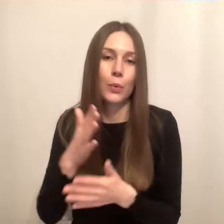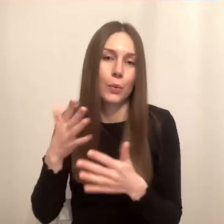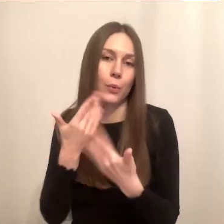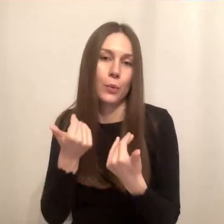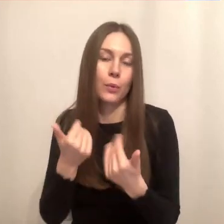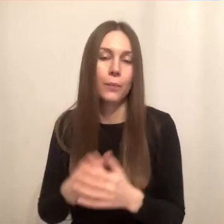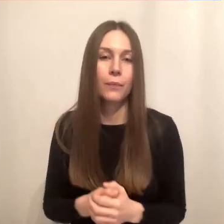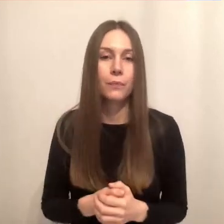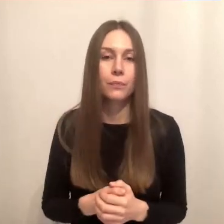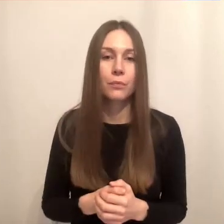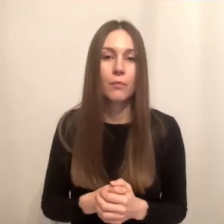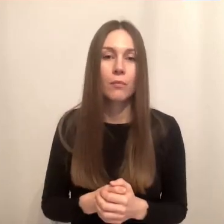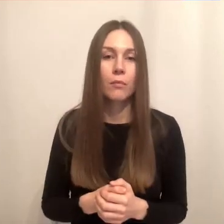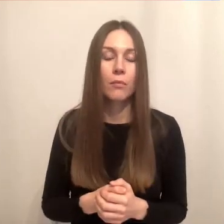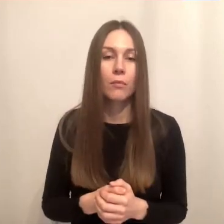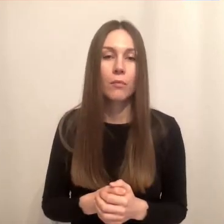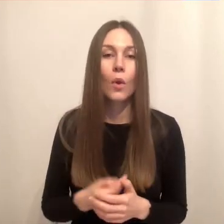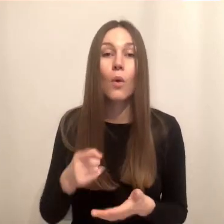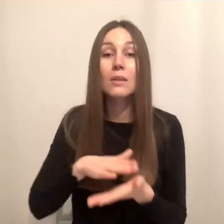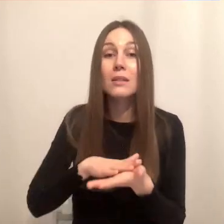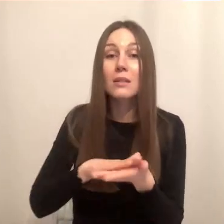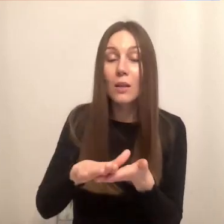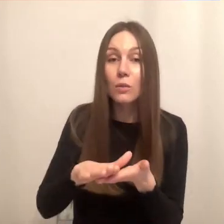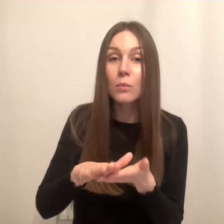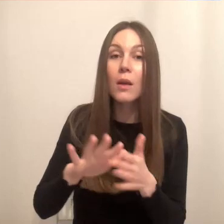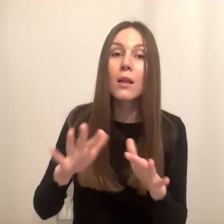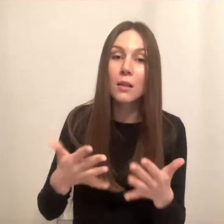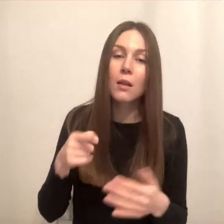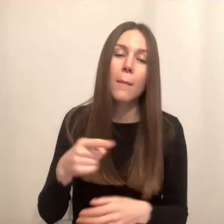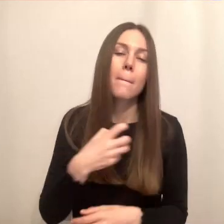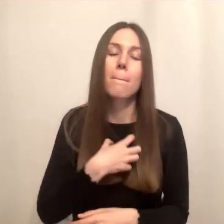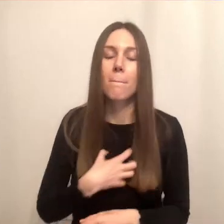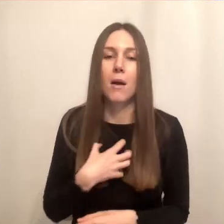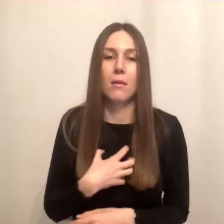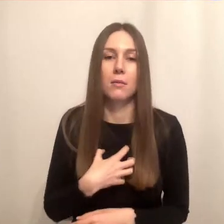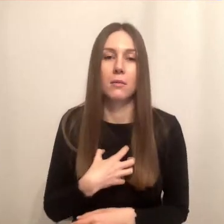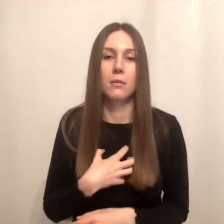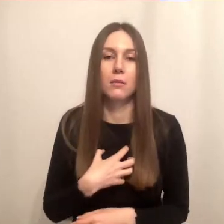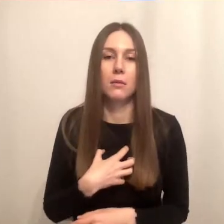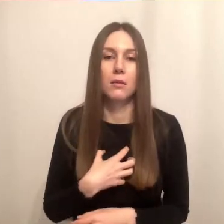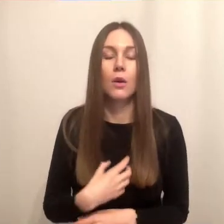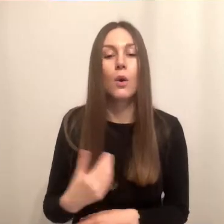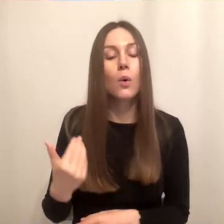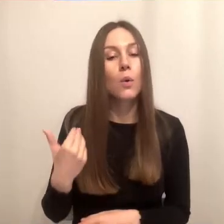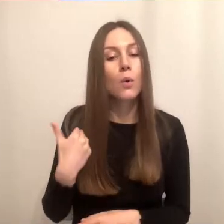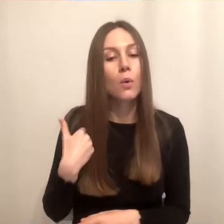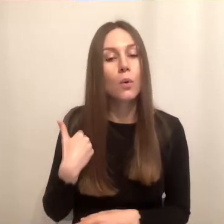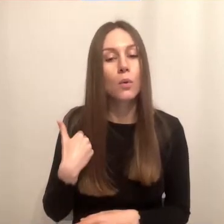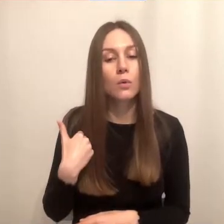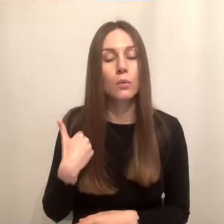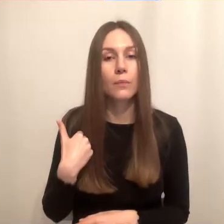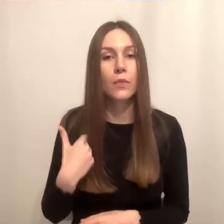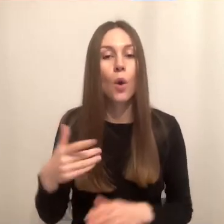Todėl, o skaidrumas tai yra pagrindinė sąlyga, norint pašalinti prielaidas